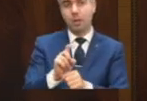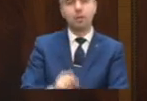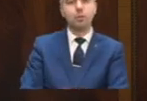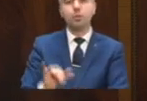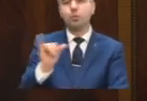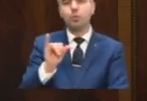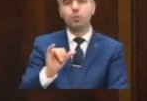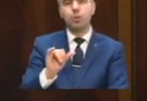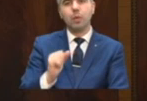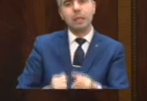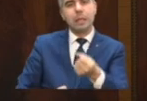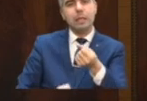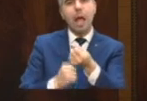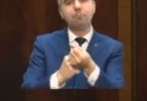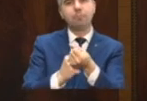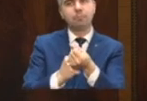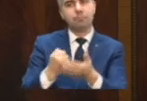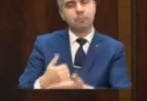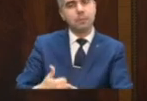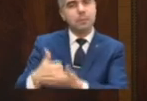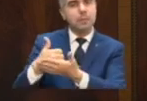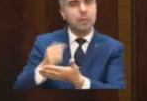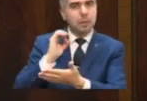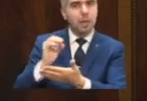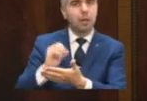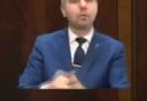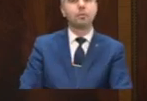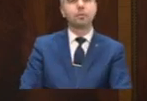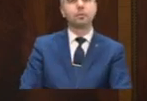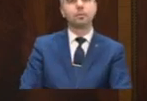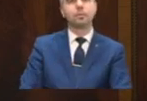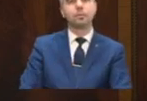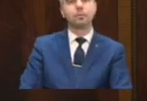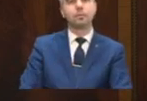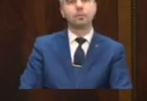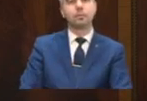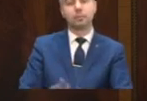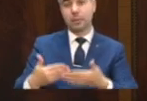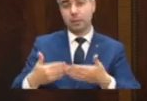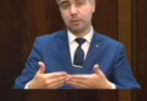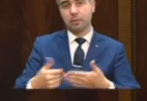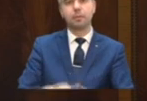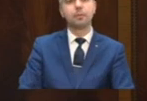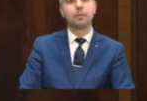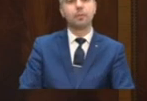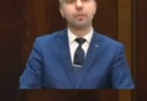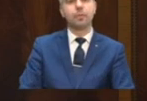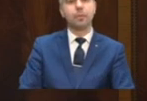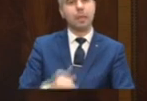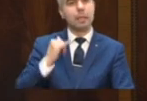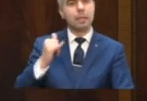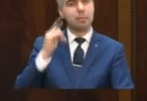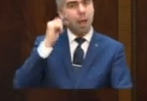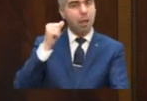هذا الدعم ومؤشرات التزامكم بهذا التعهد، وهي مناسبة لنستحضر